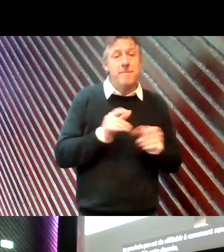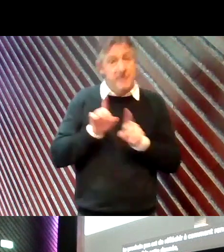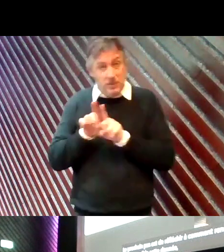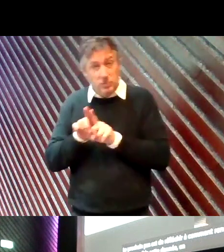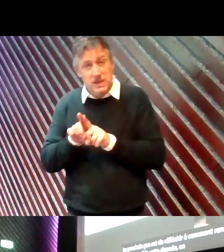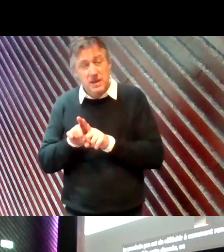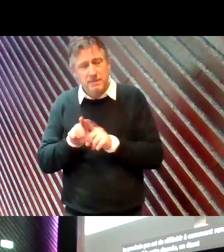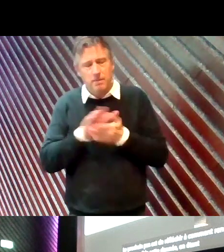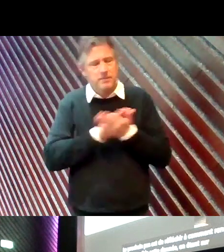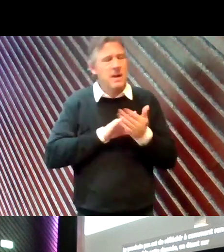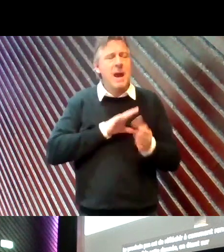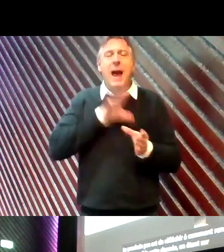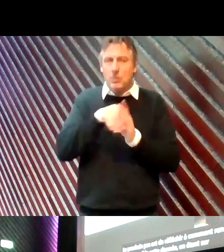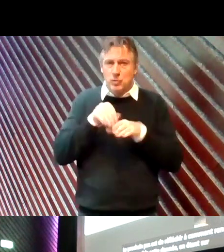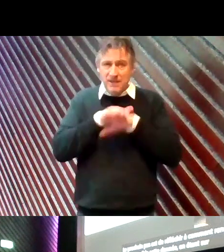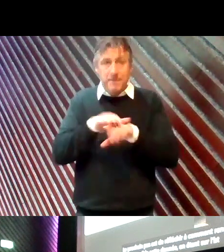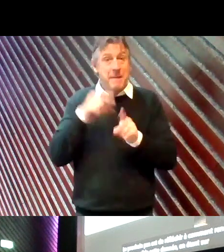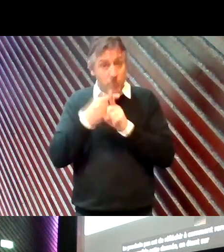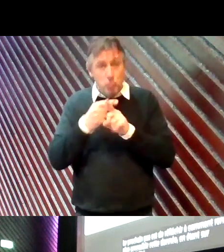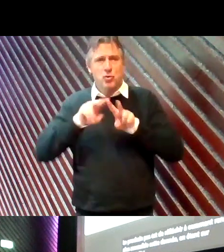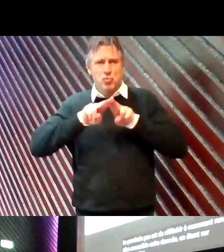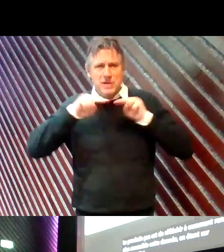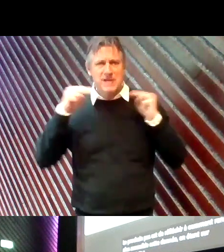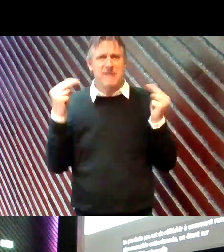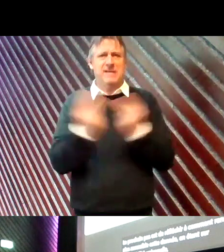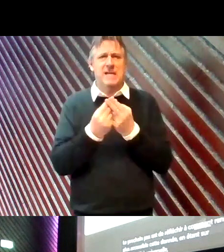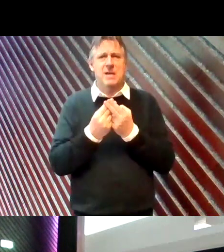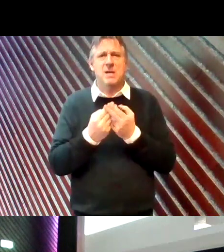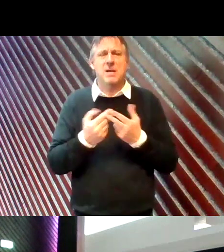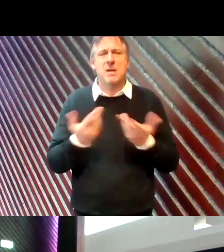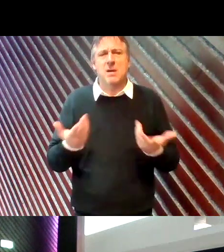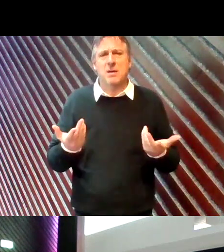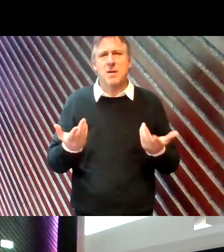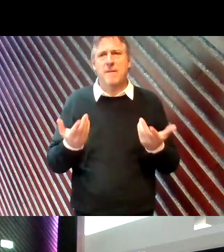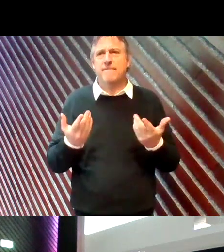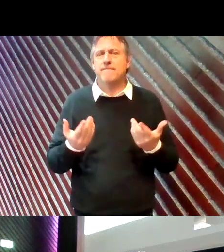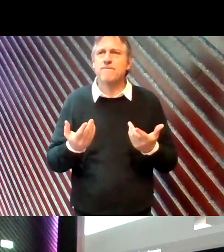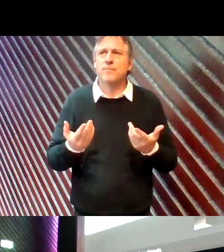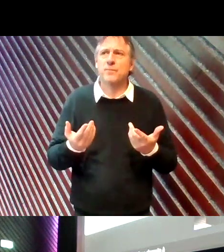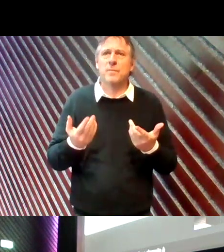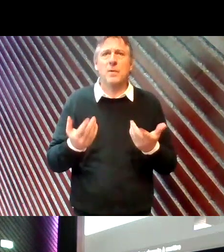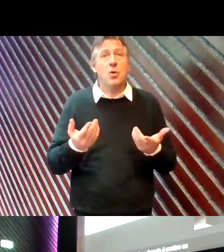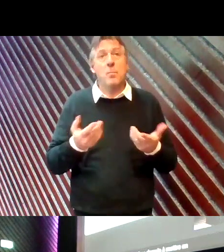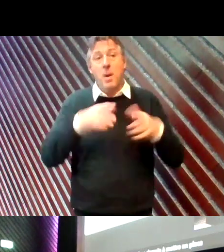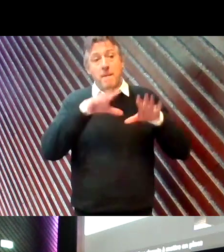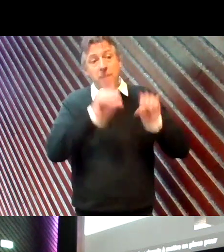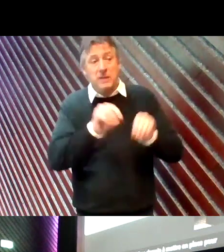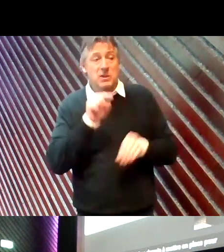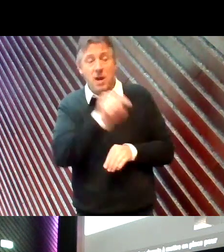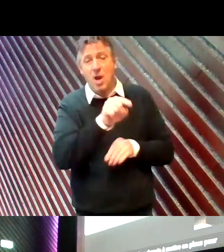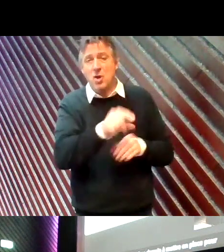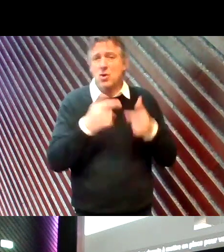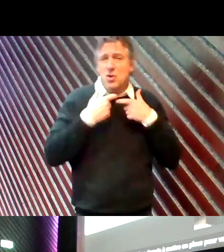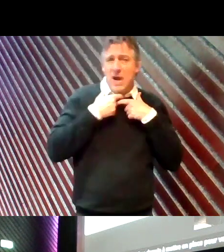et quels sont les critères demain qu'on peut mettre en place qu'on doit par exemple valoriser pour se dire ce lieu là est par exemple